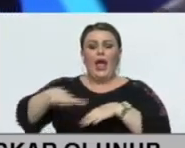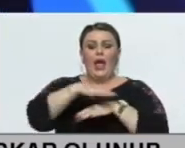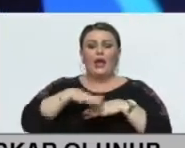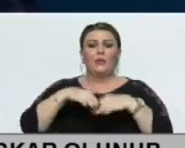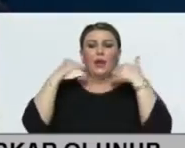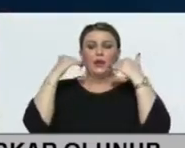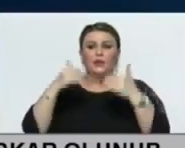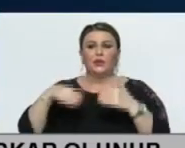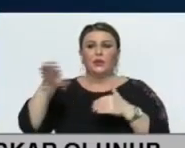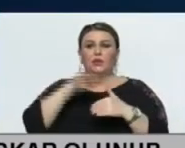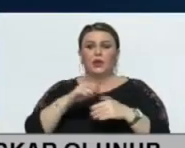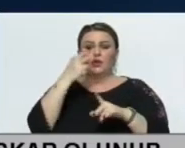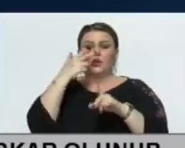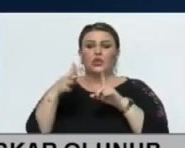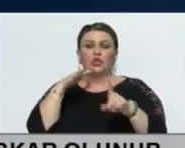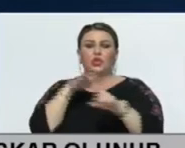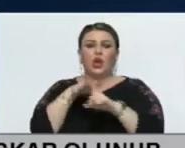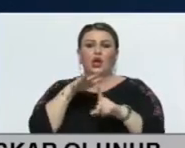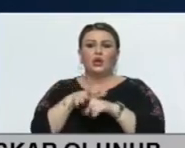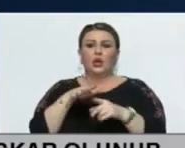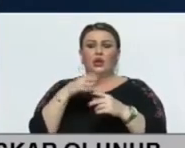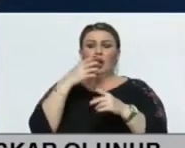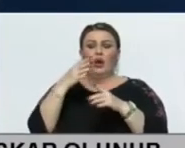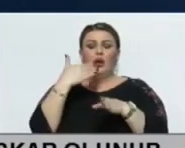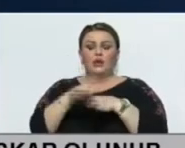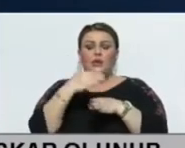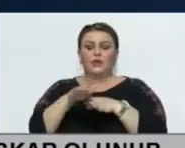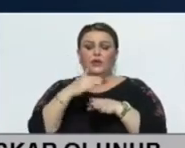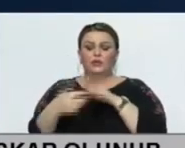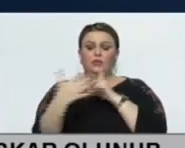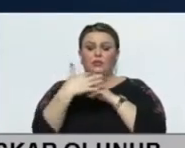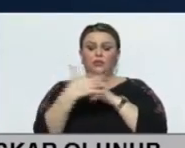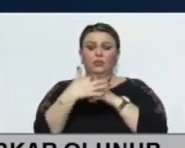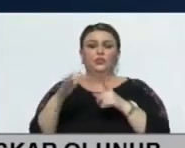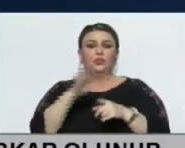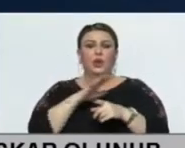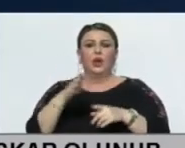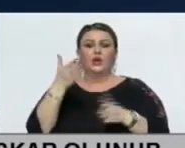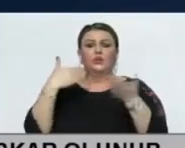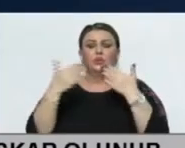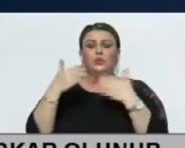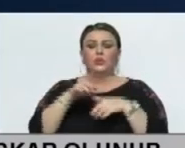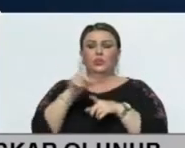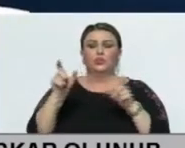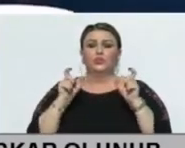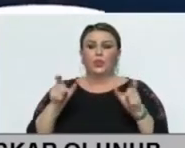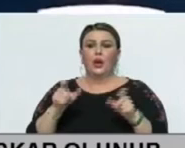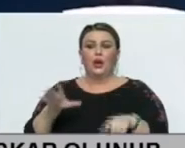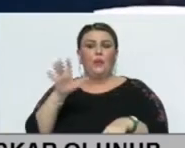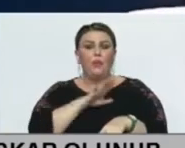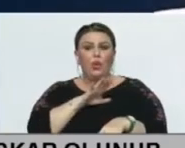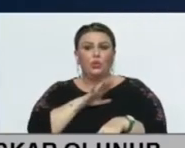tarafı saldırılarına ara ara devam etmiş, diyalog kanallarını tıkayan taraf